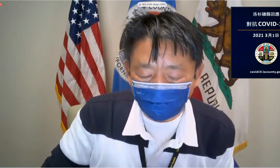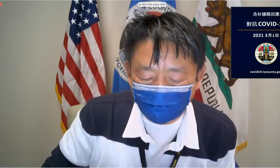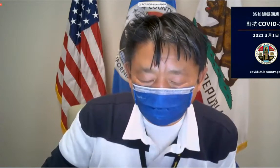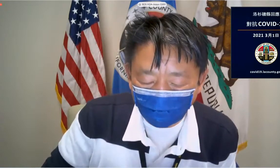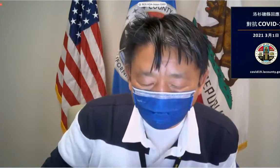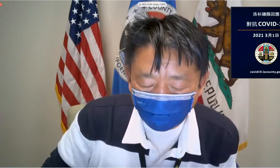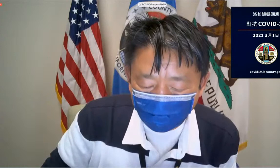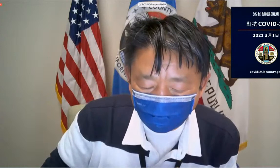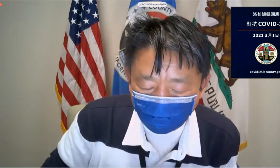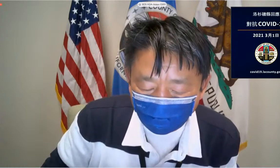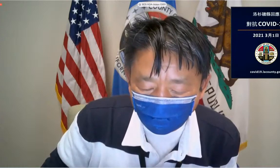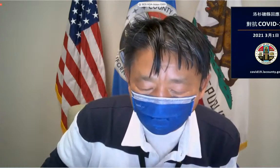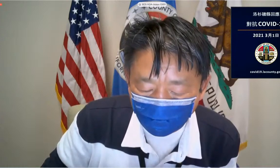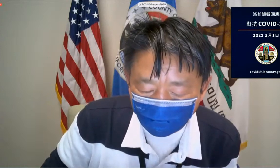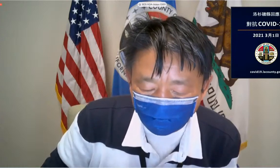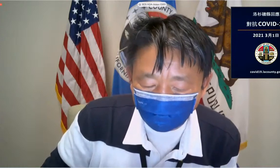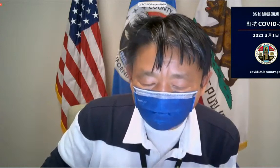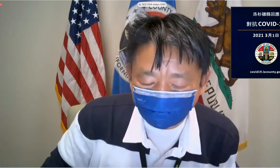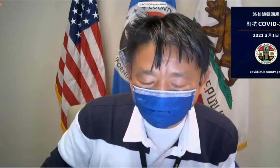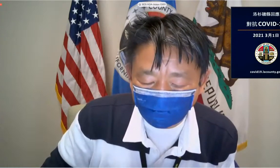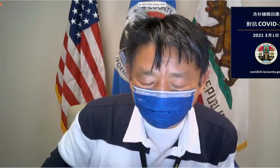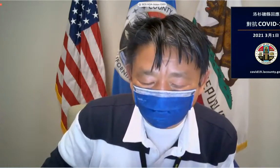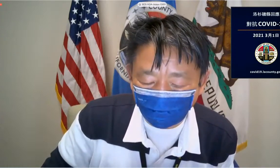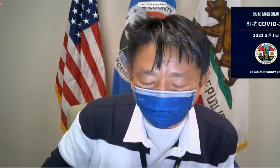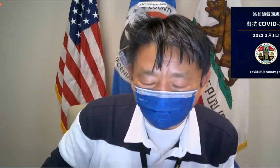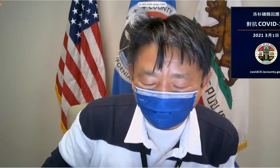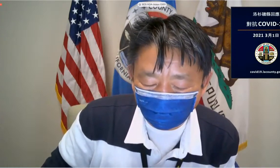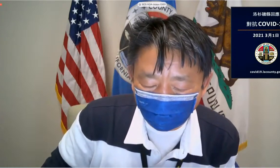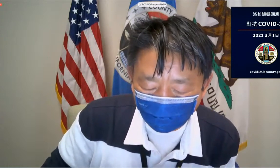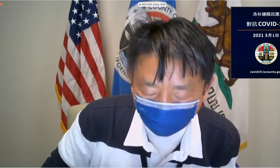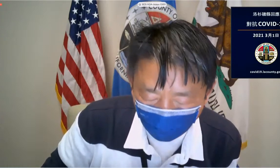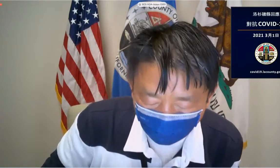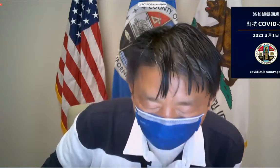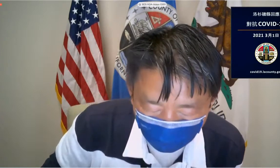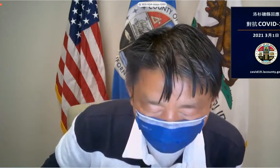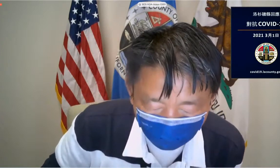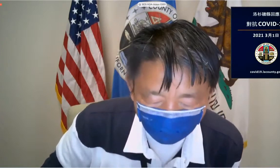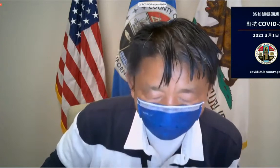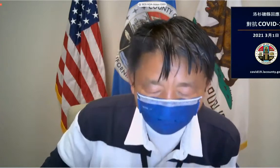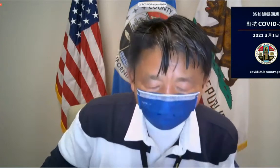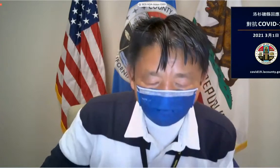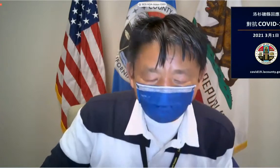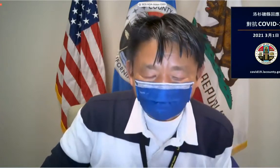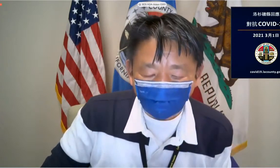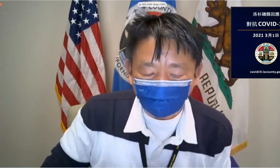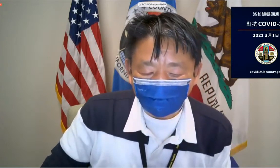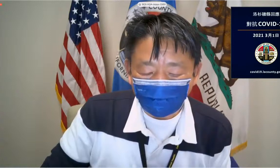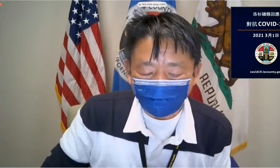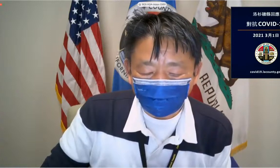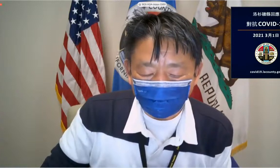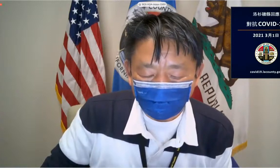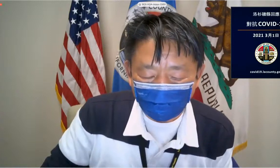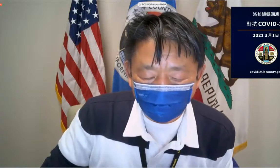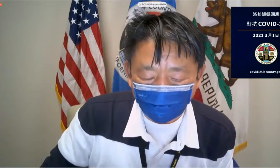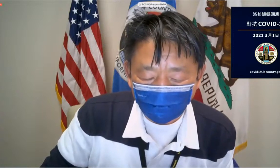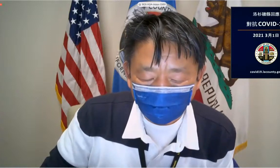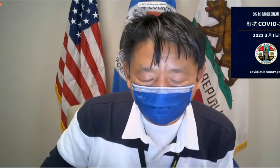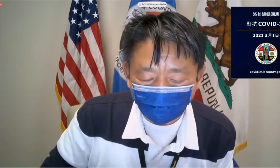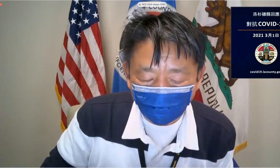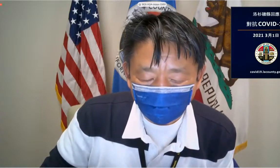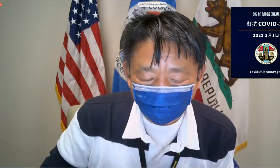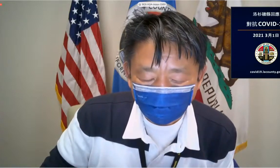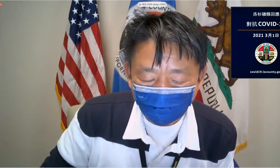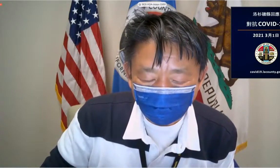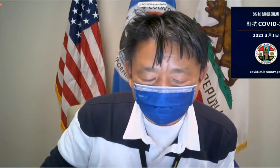3号那一周，21位医护因新冠病毒去世。到了2月21号